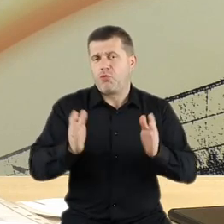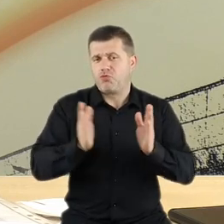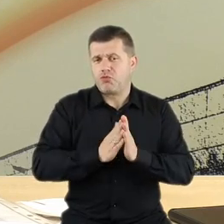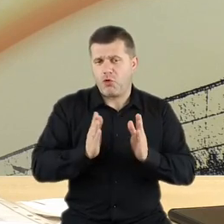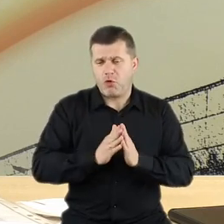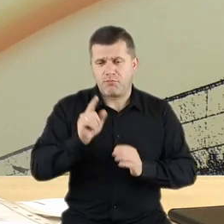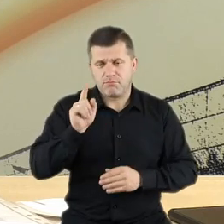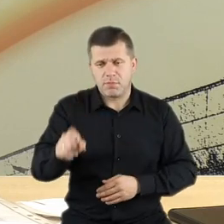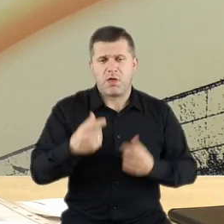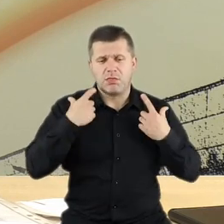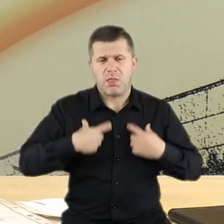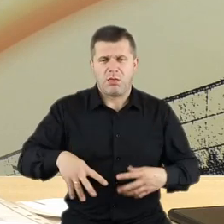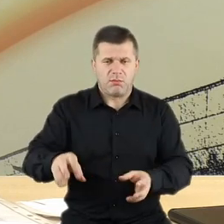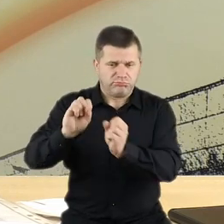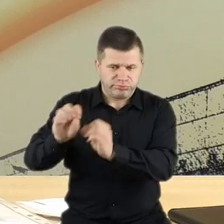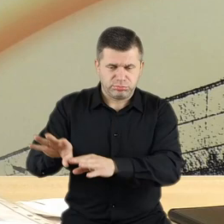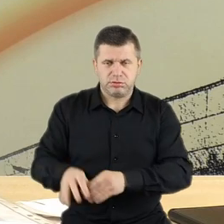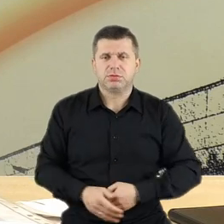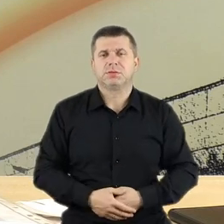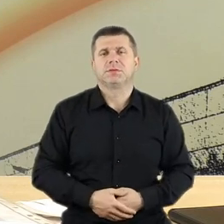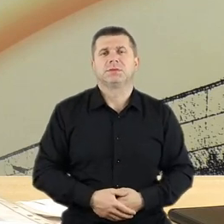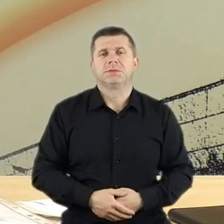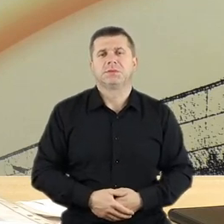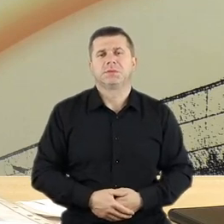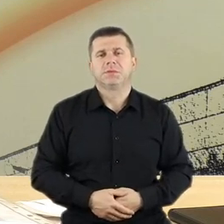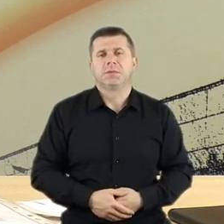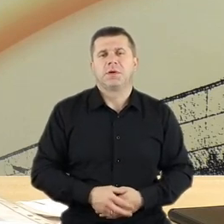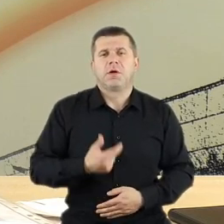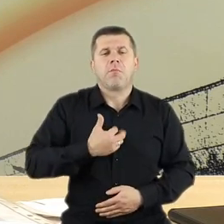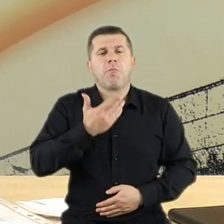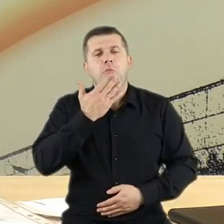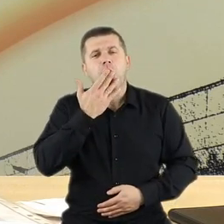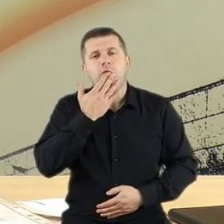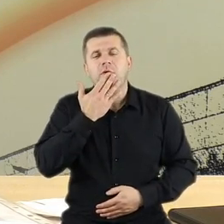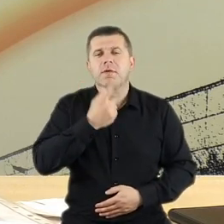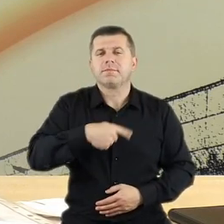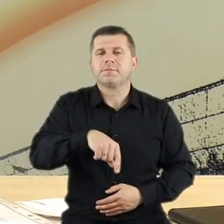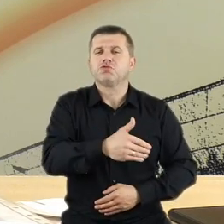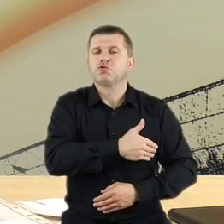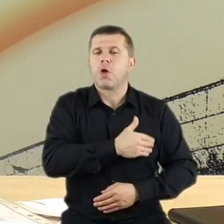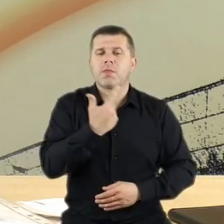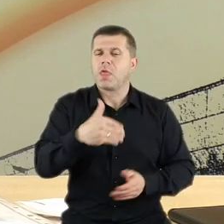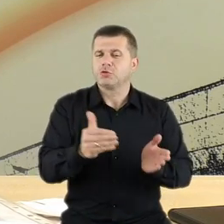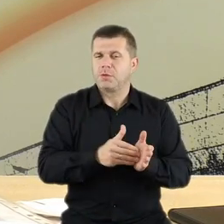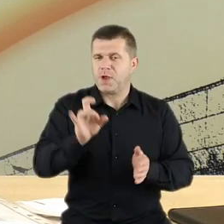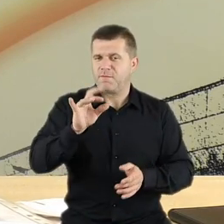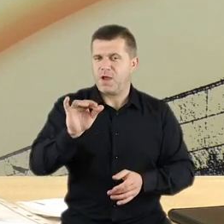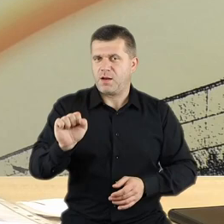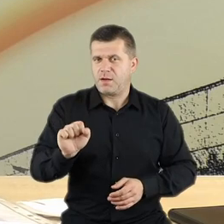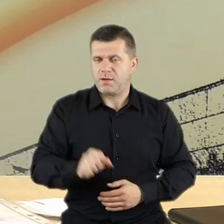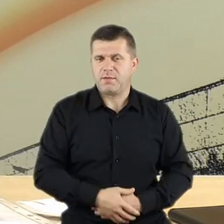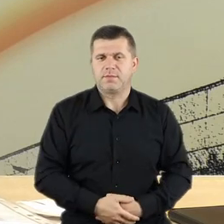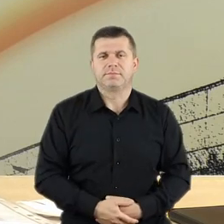tornister vkont No i ja już nie mówiłam To znaczy w szkole nie trzeba było mówić warownię jak powiedziałem Ale